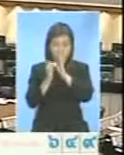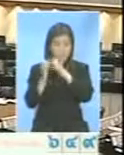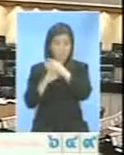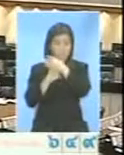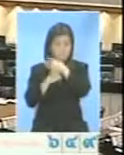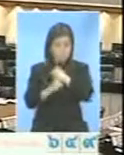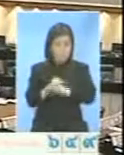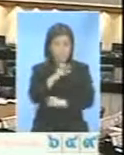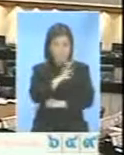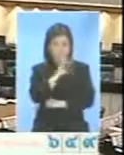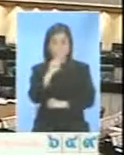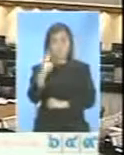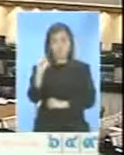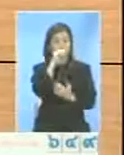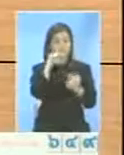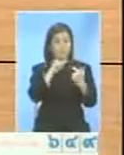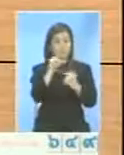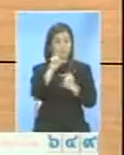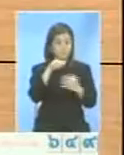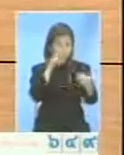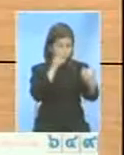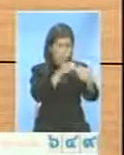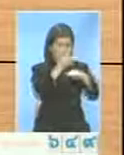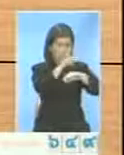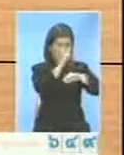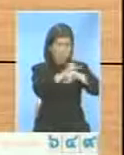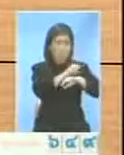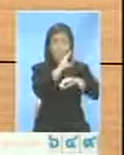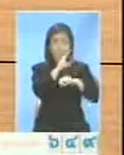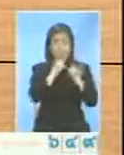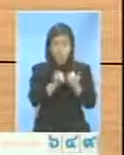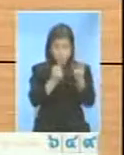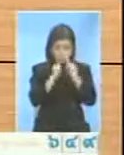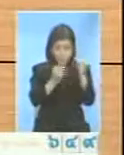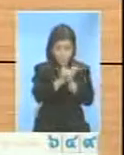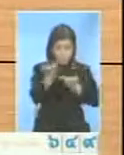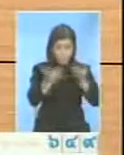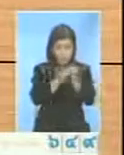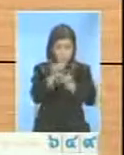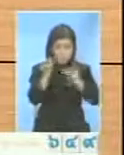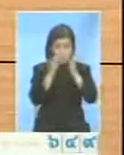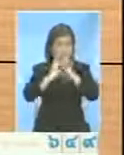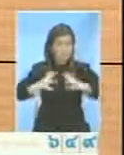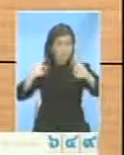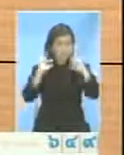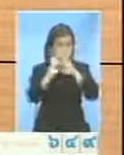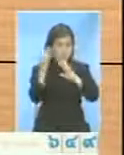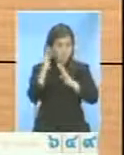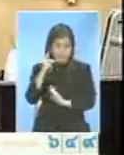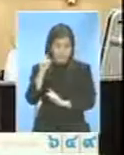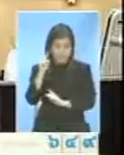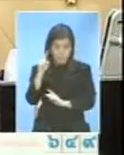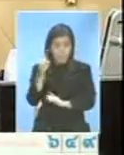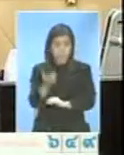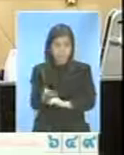คือการยื่นคำแปรยตินะครับของคุณชวนหลีกภัยแล้วก็คุณนิพิธอินทรสมบัตินั้นพ้นกำหนดระยะวัน